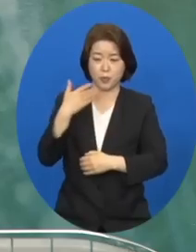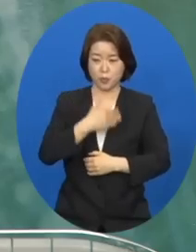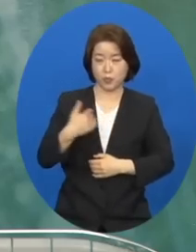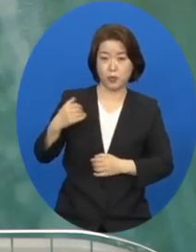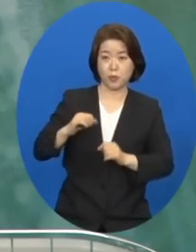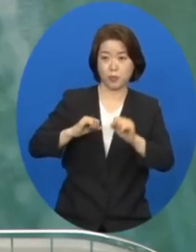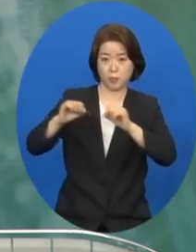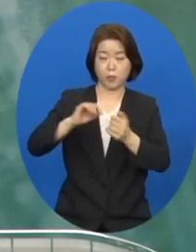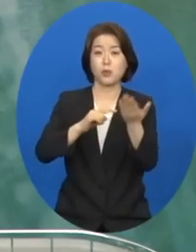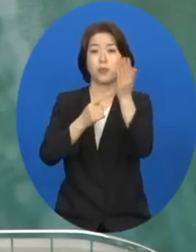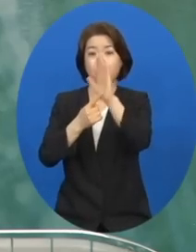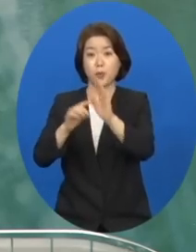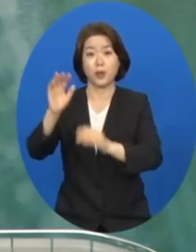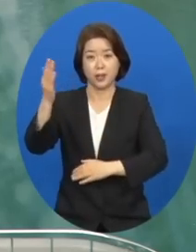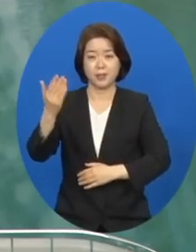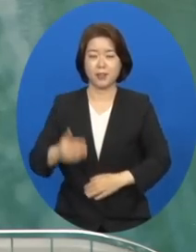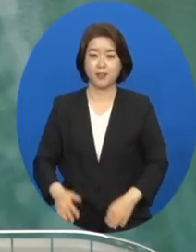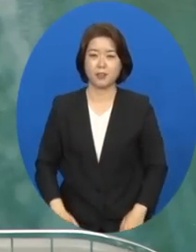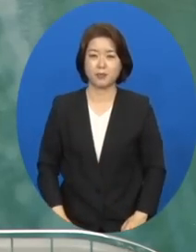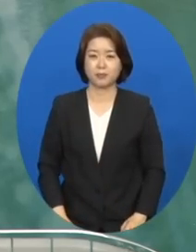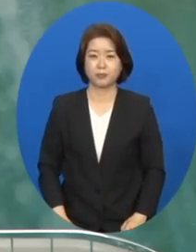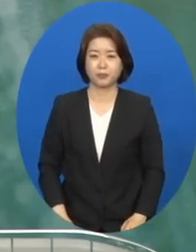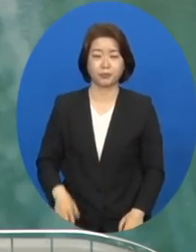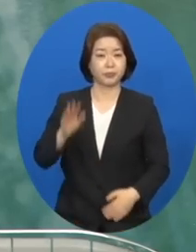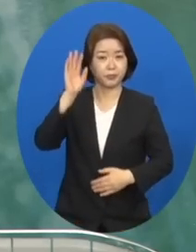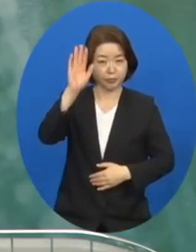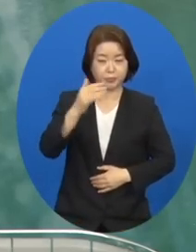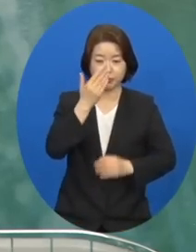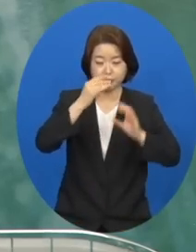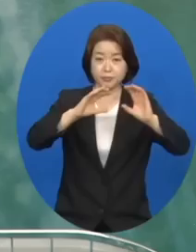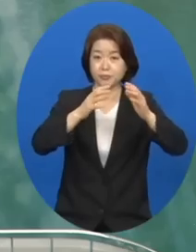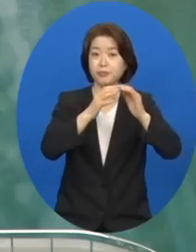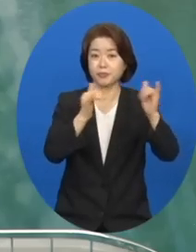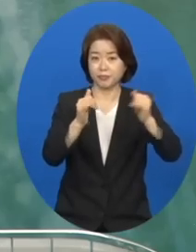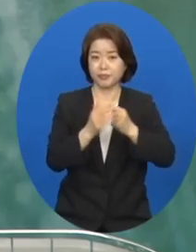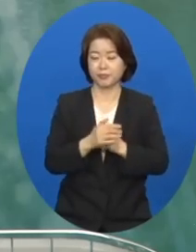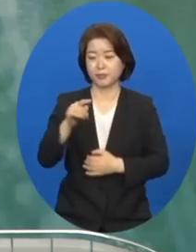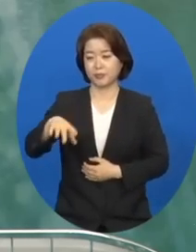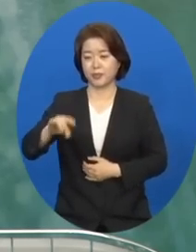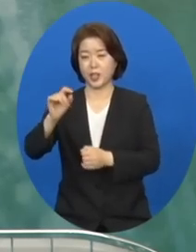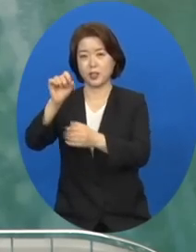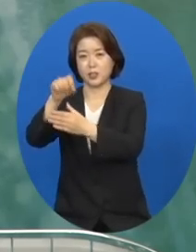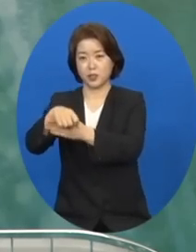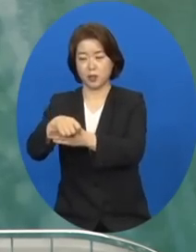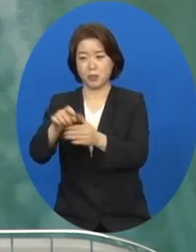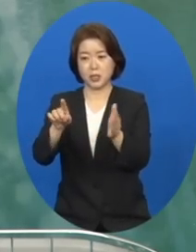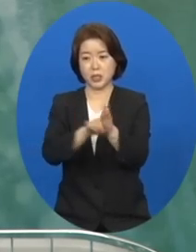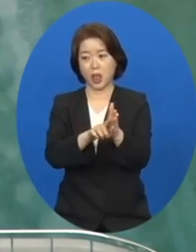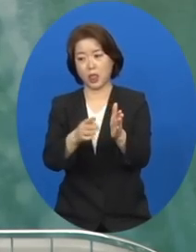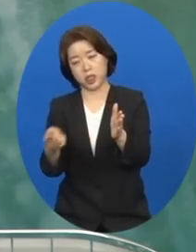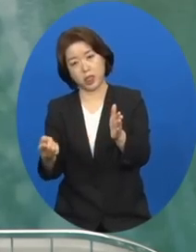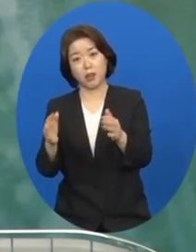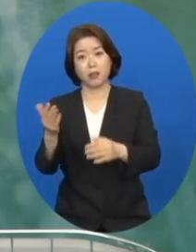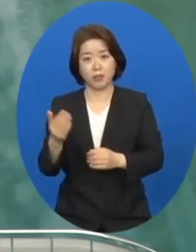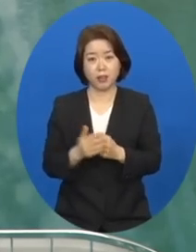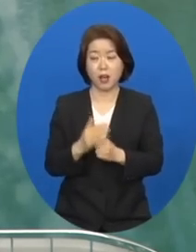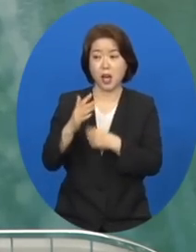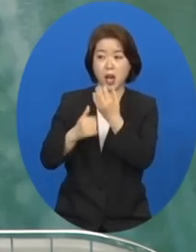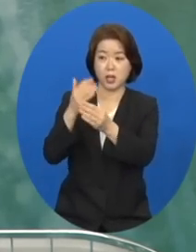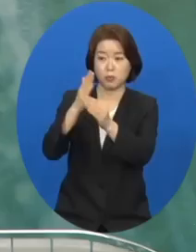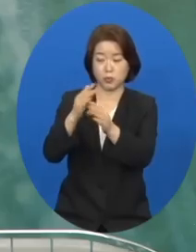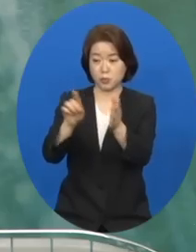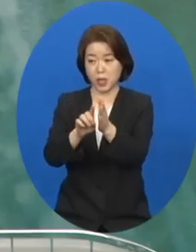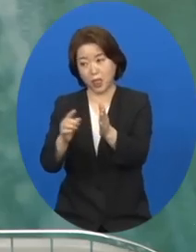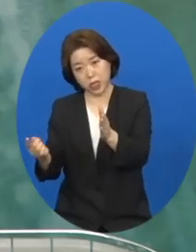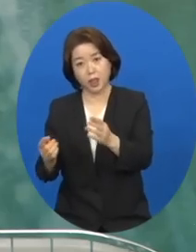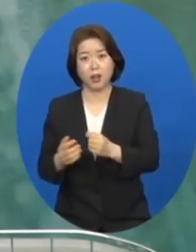하게 되는 겁니다 훗날 이스라엘 백성들이 그러나 이 첫 열매 신앙을 잃어버리고 요 하나님 중심 신앙을 잃어버리고